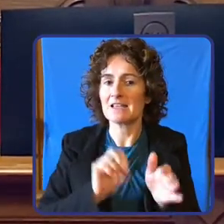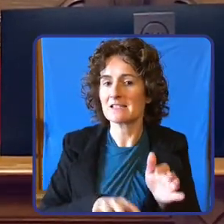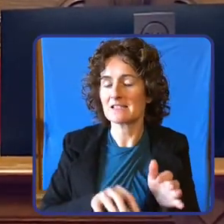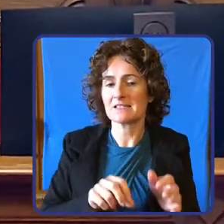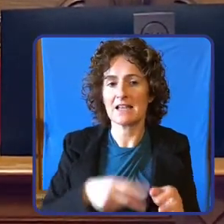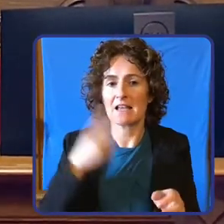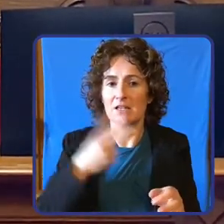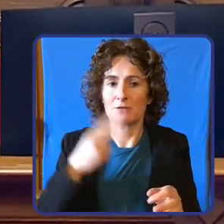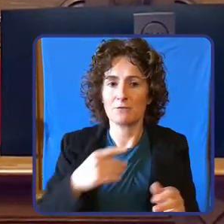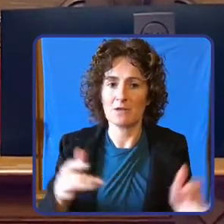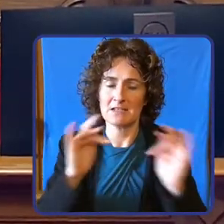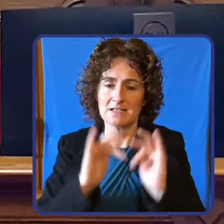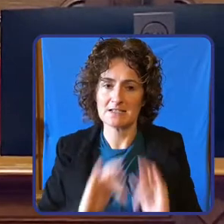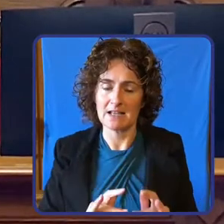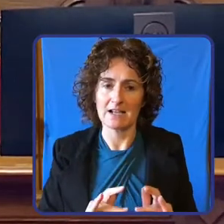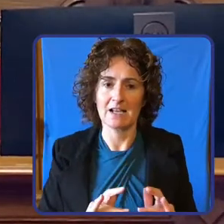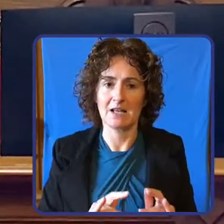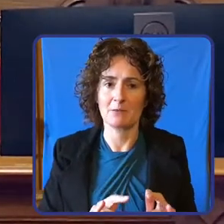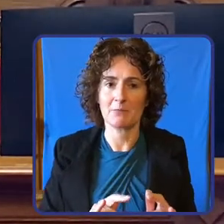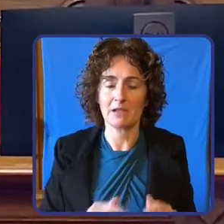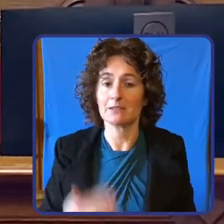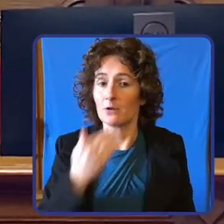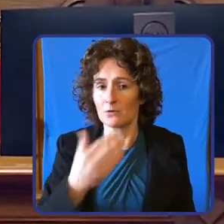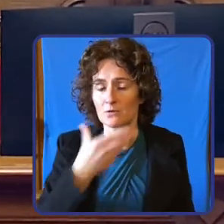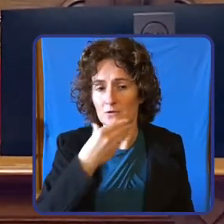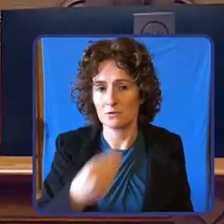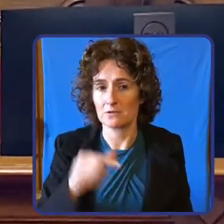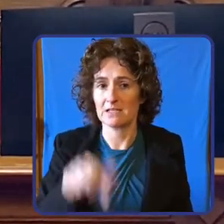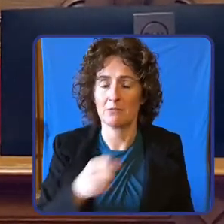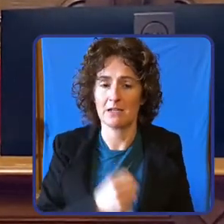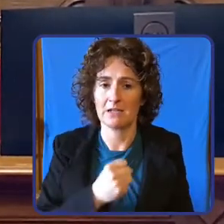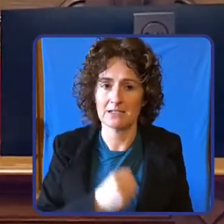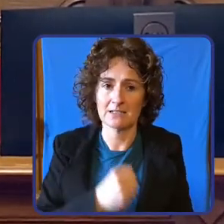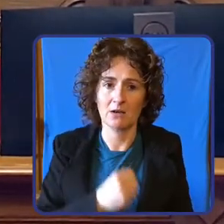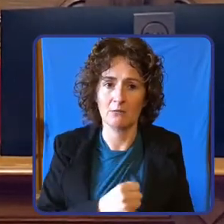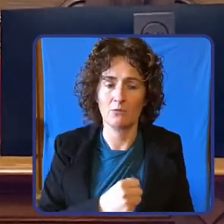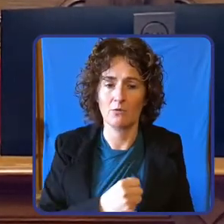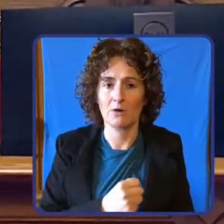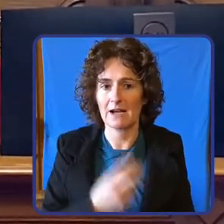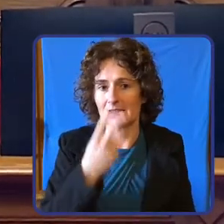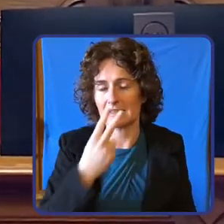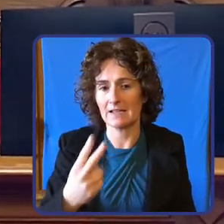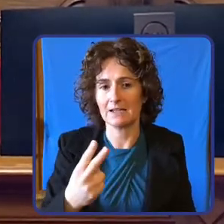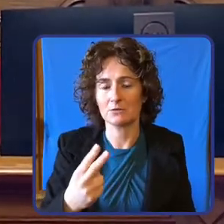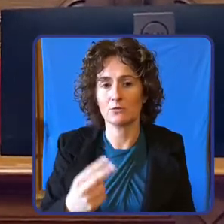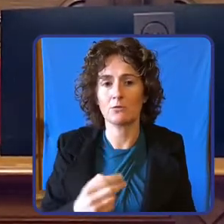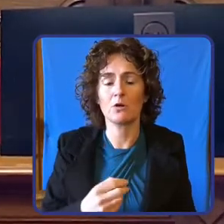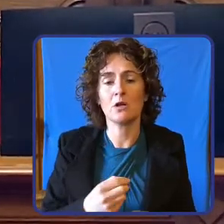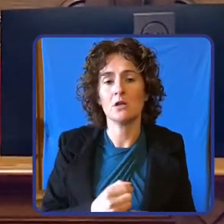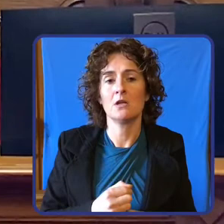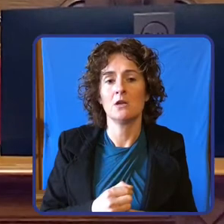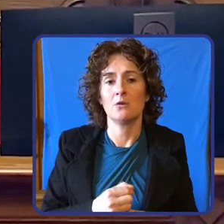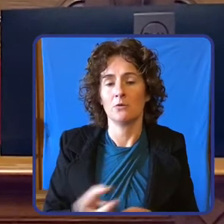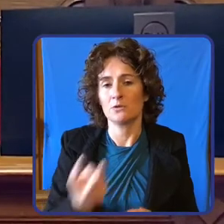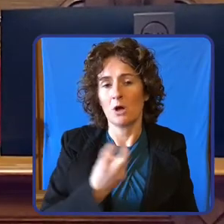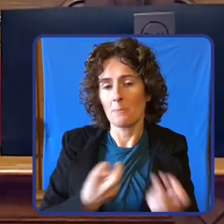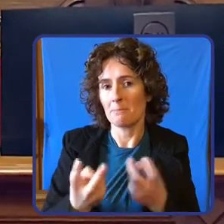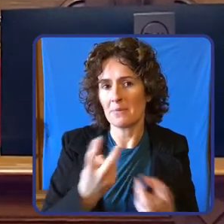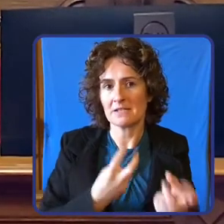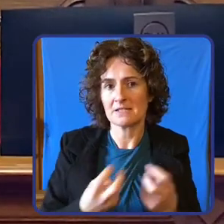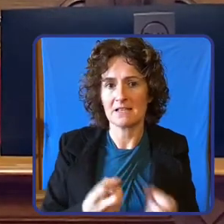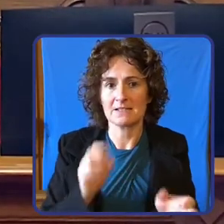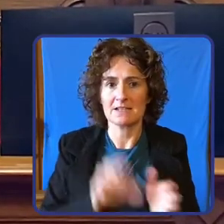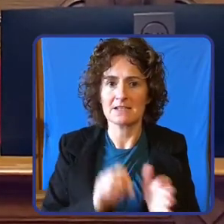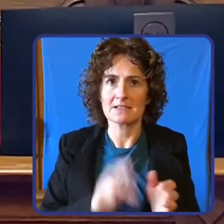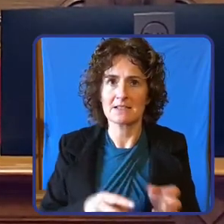volt teljesen sikeres, de lobbizott, és ezt köszönjük neki. Annyit láttunk, hogy az általunk 4,8 milliárdra beszerzett